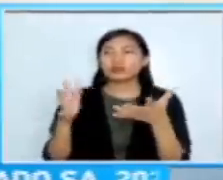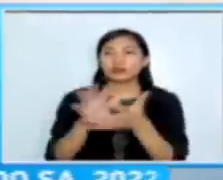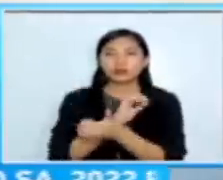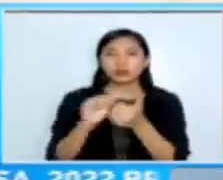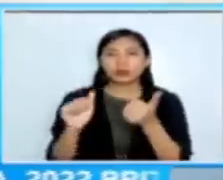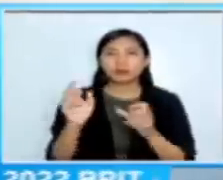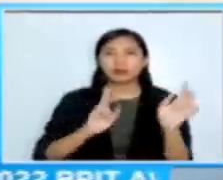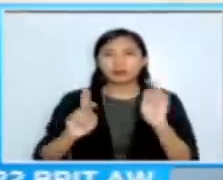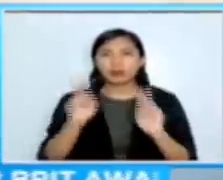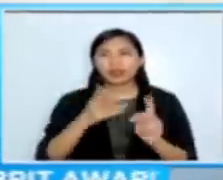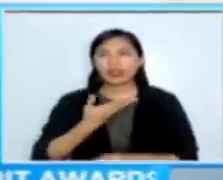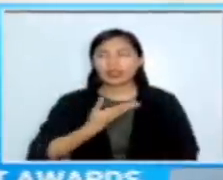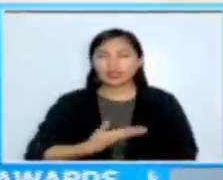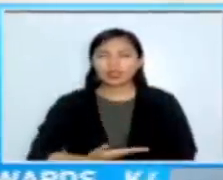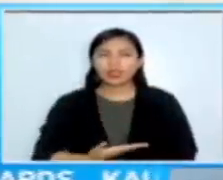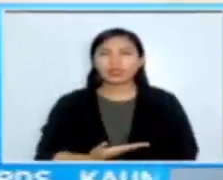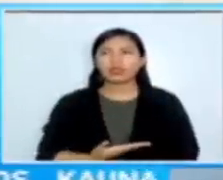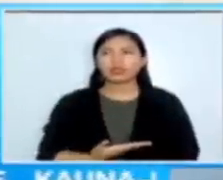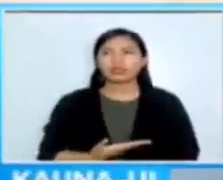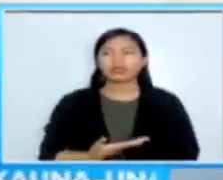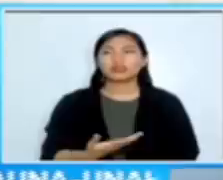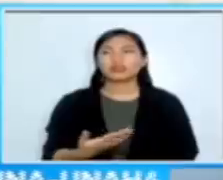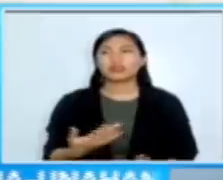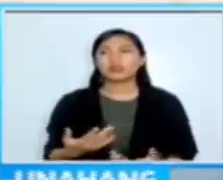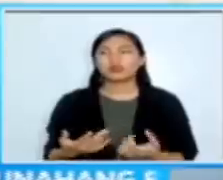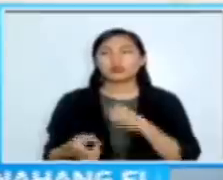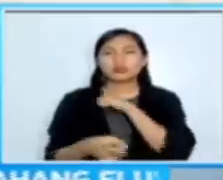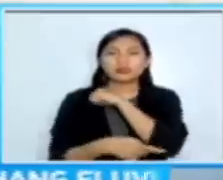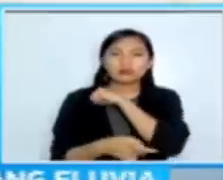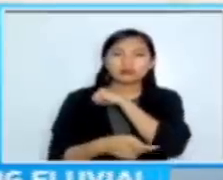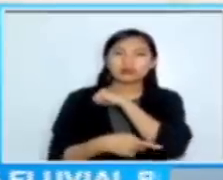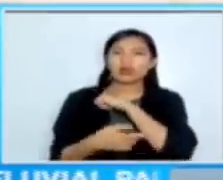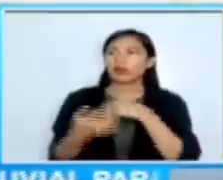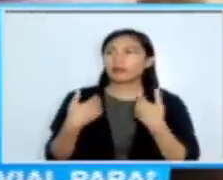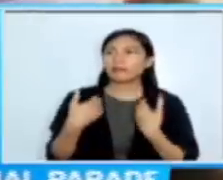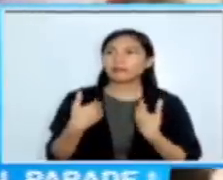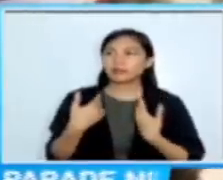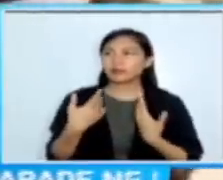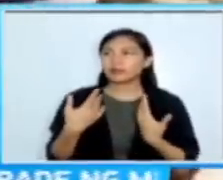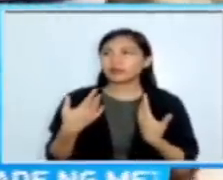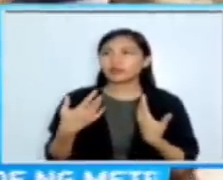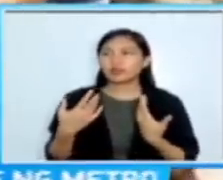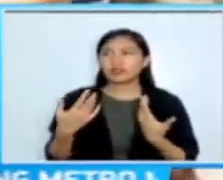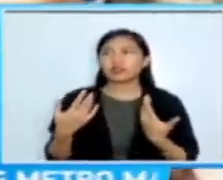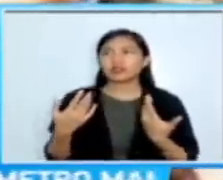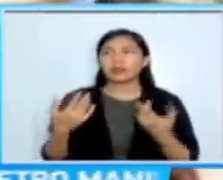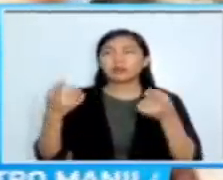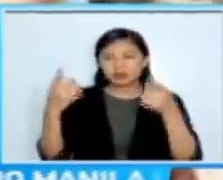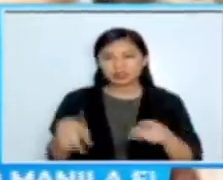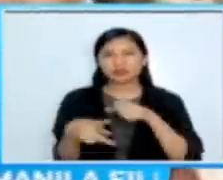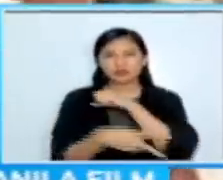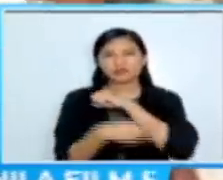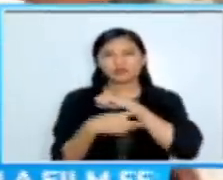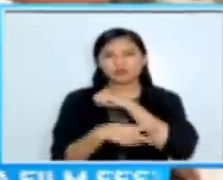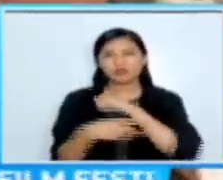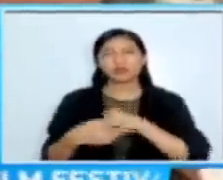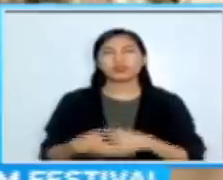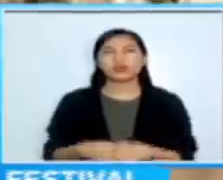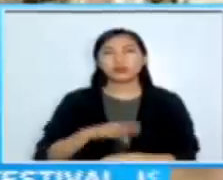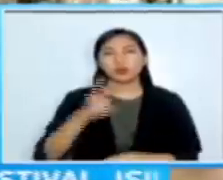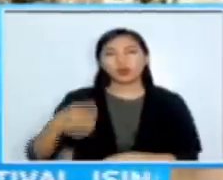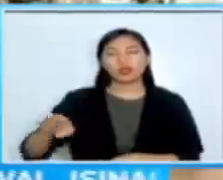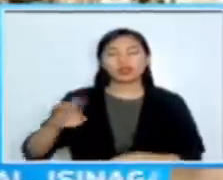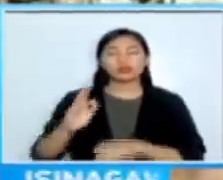So, tempting kasi mayroong looting talaga. Ipinadala na ng Bohol Provincial Office